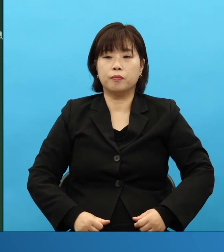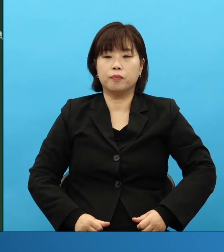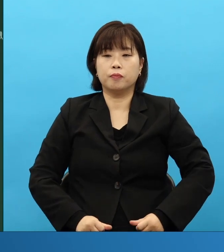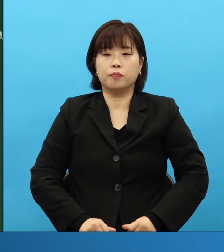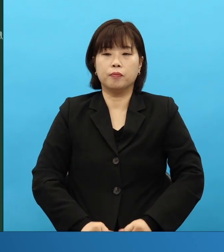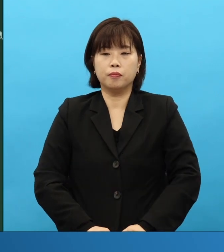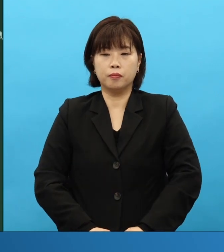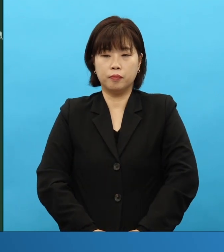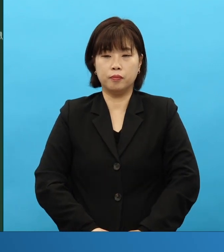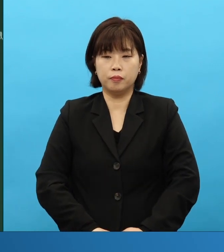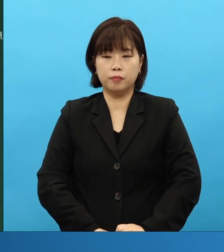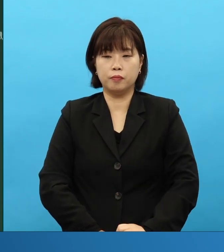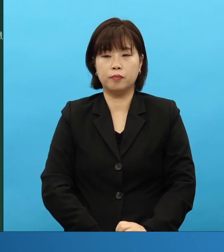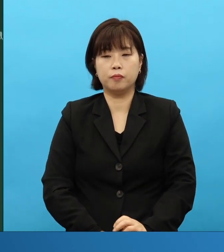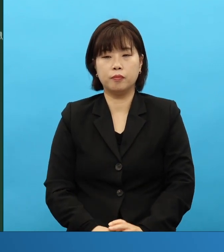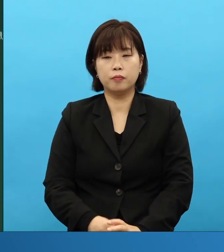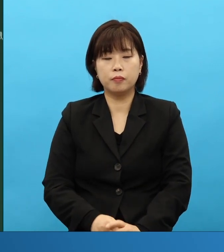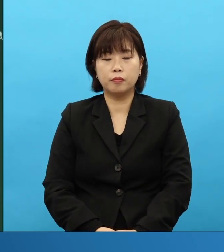그